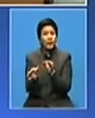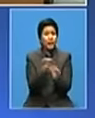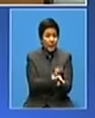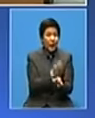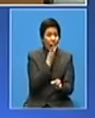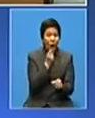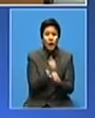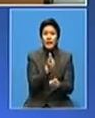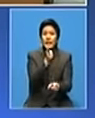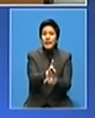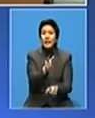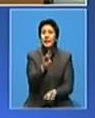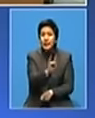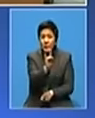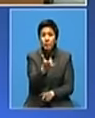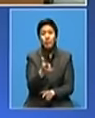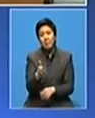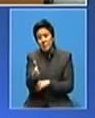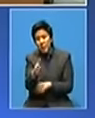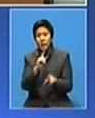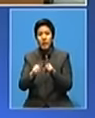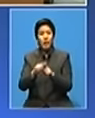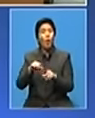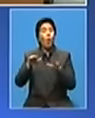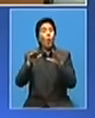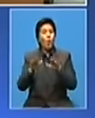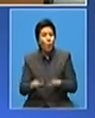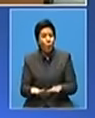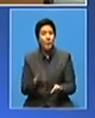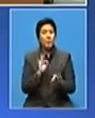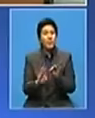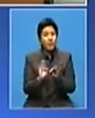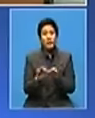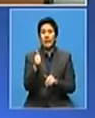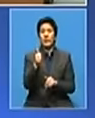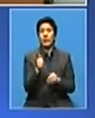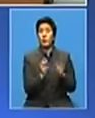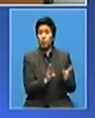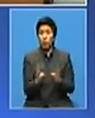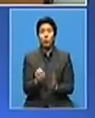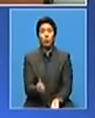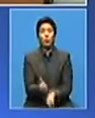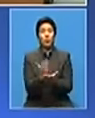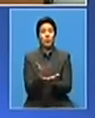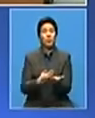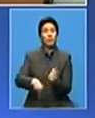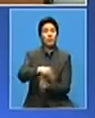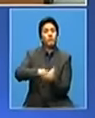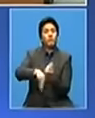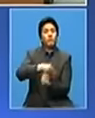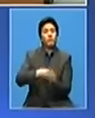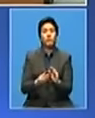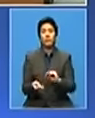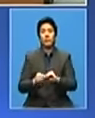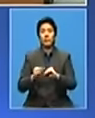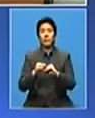งปศุสัตว์ให้มันสามารถที่จะลดต้นทุนการผลิตได้การเลี้ยงได้ก็จะทำให้เรามีรายได้มากขึ้นนะครับปั